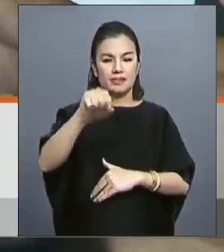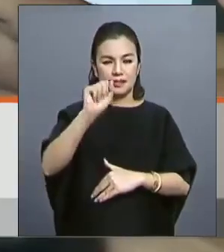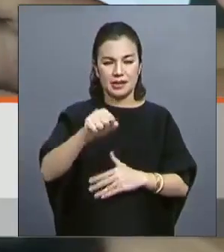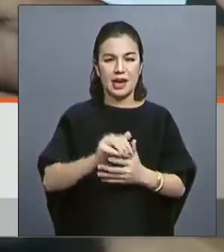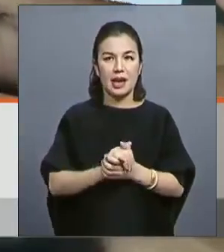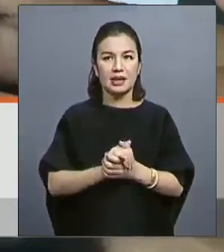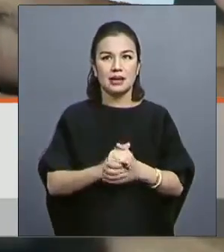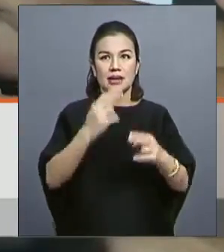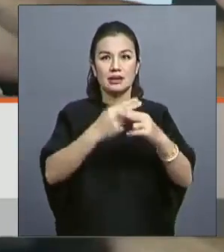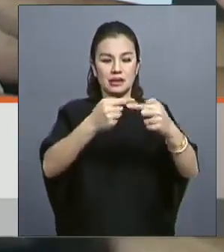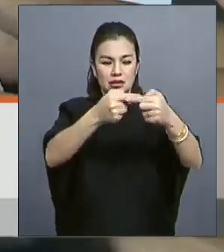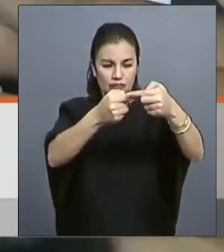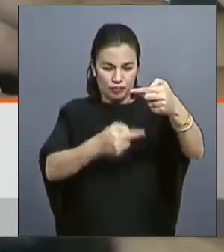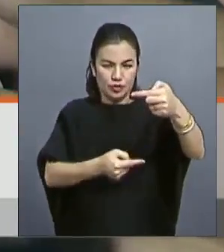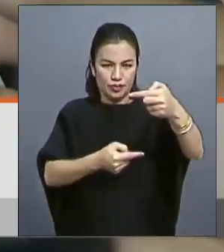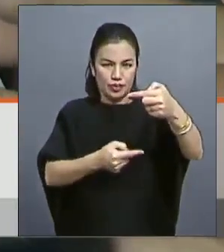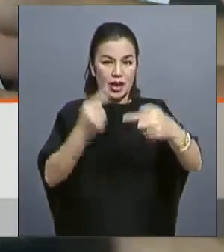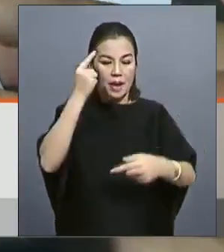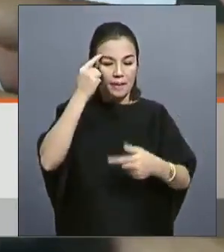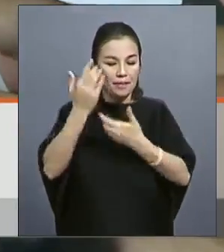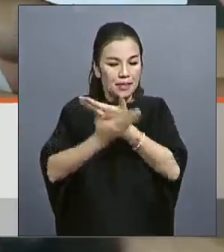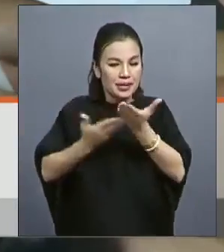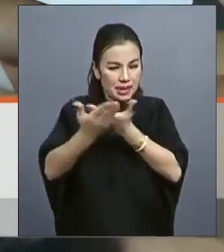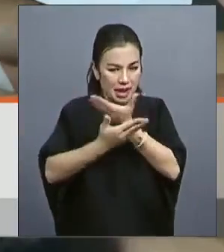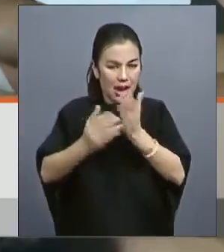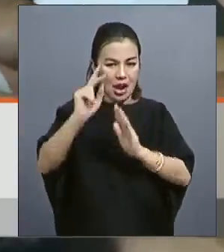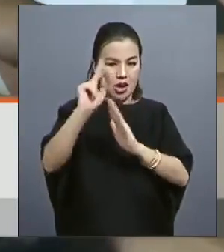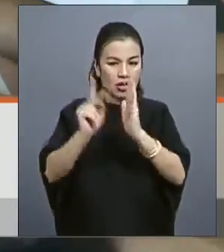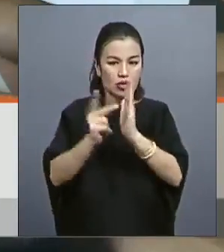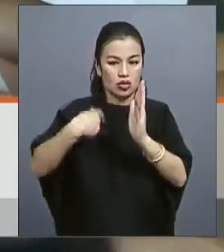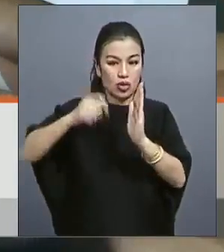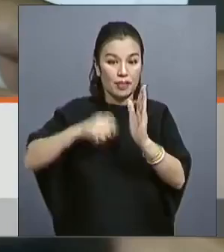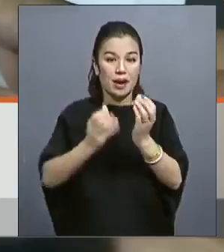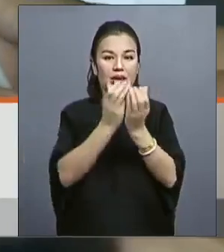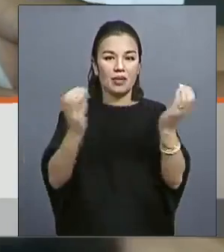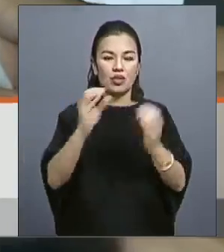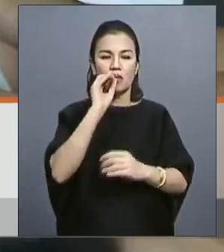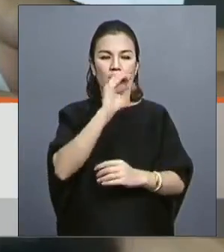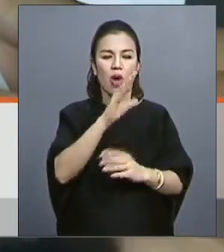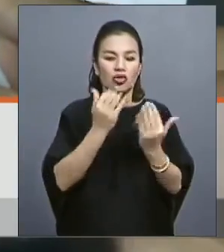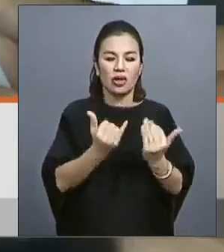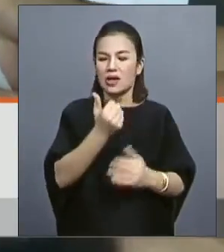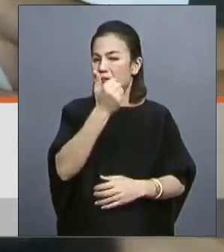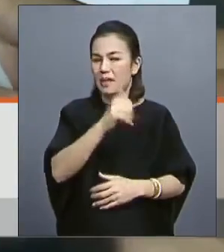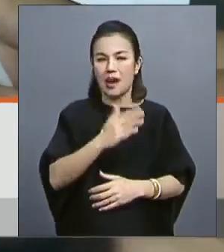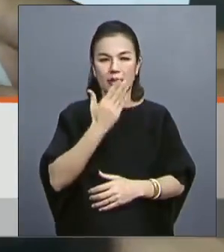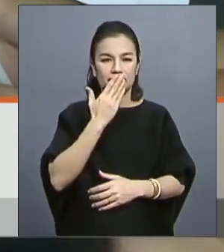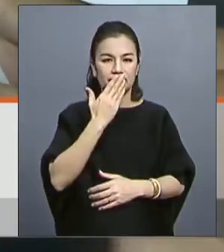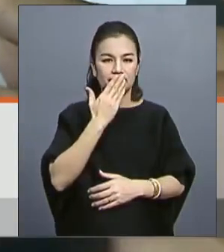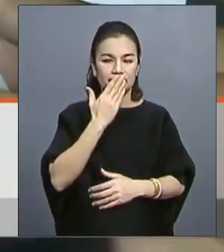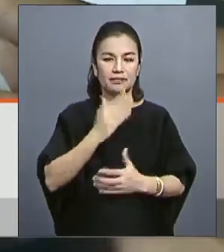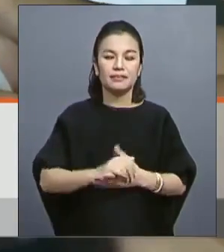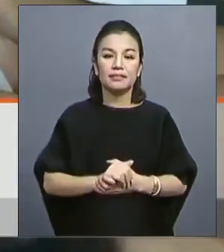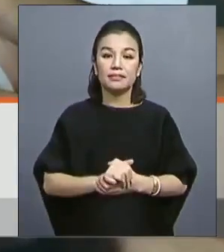ระบบพยานอยู่ในกระบวนการพิจารณาของศาลรัฐธรรมนูญเราคงไม่สามารถเปิดเผยได้ครับมีผู้ที่เราเสนอเป็น